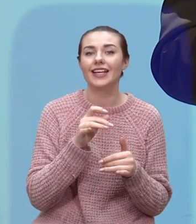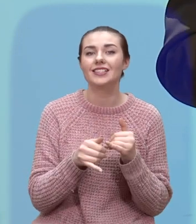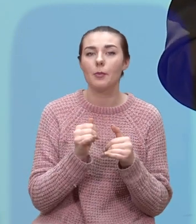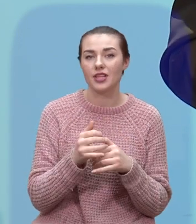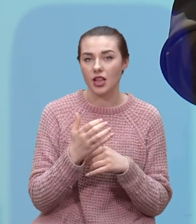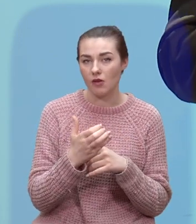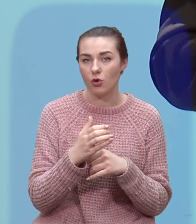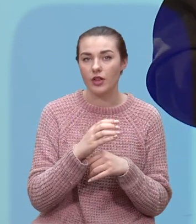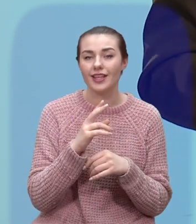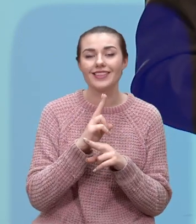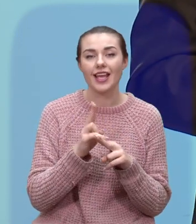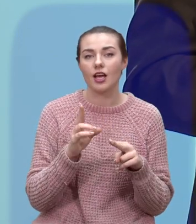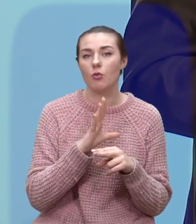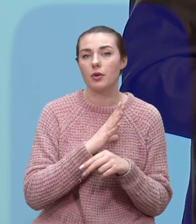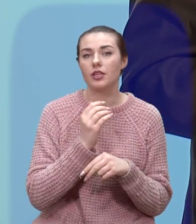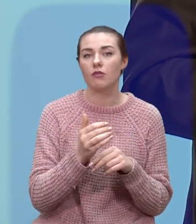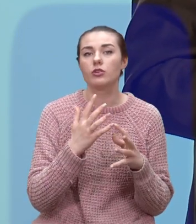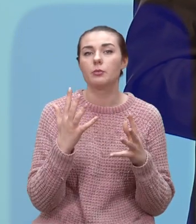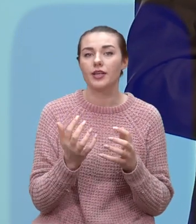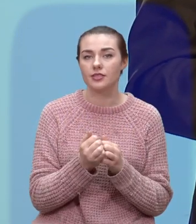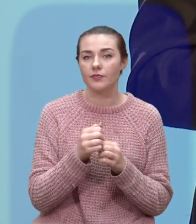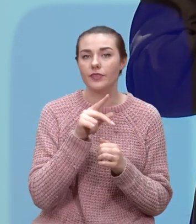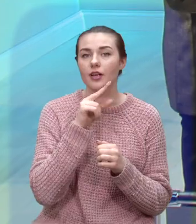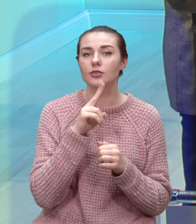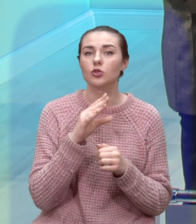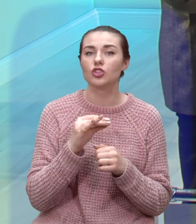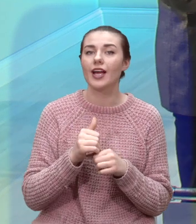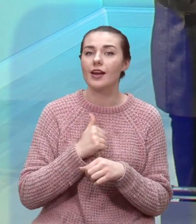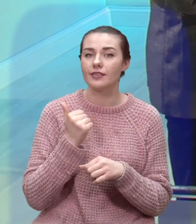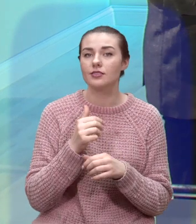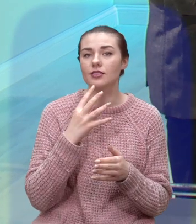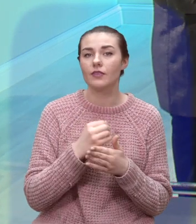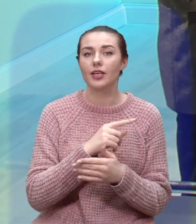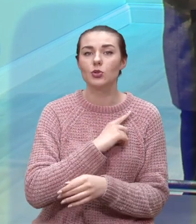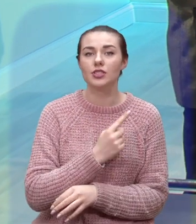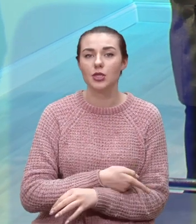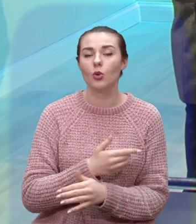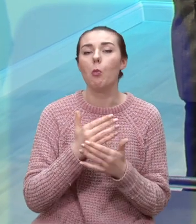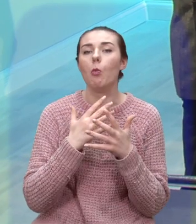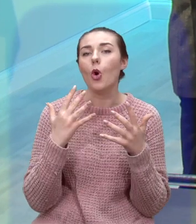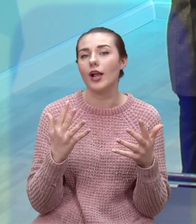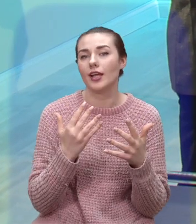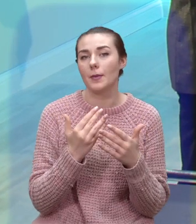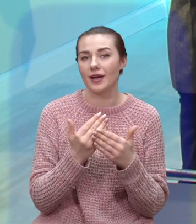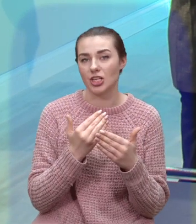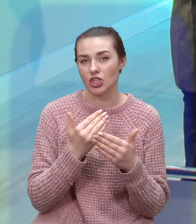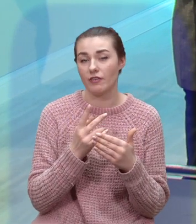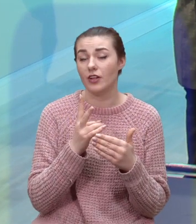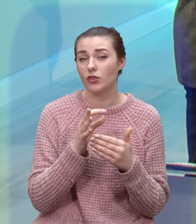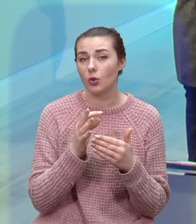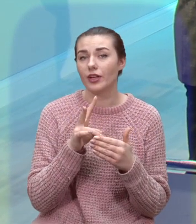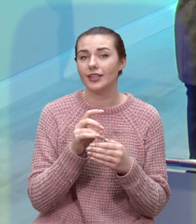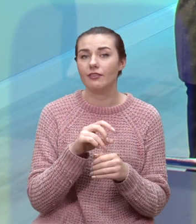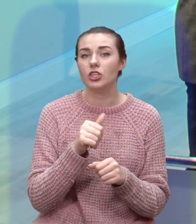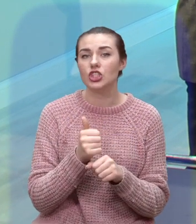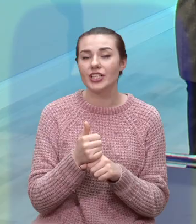растоптал его и некому было его спасти козёл же гордился своею силой более прежнего но на вершине